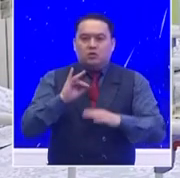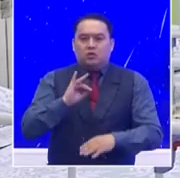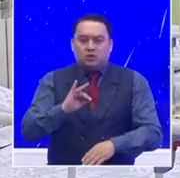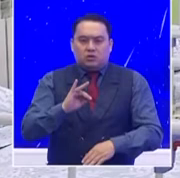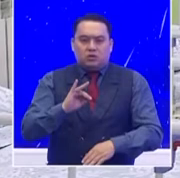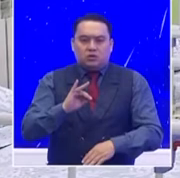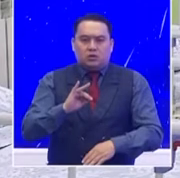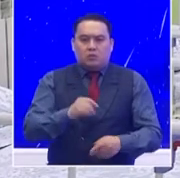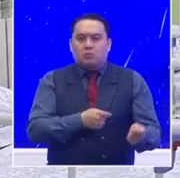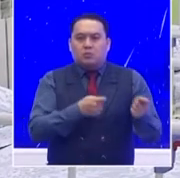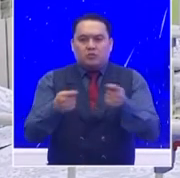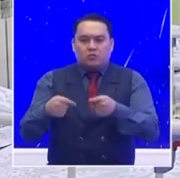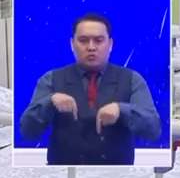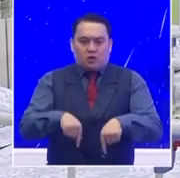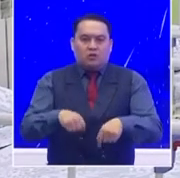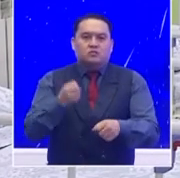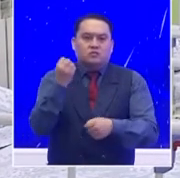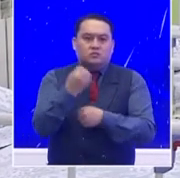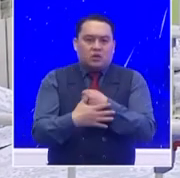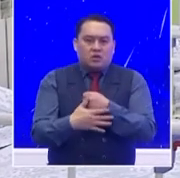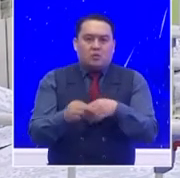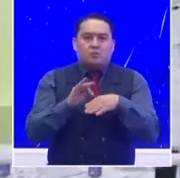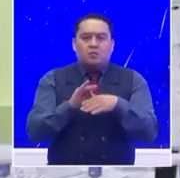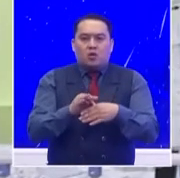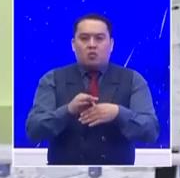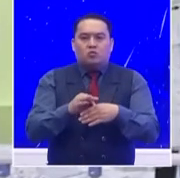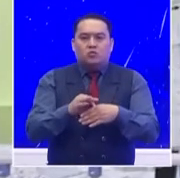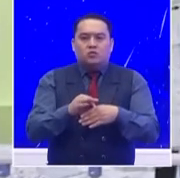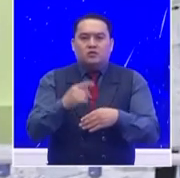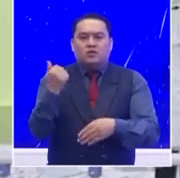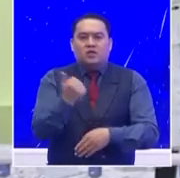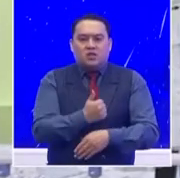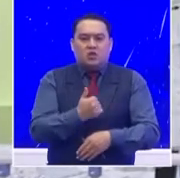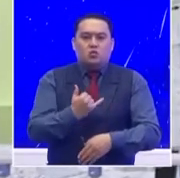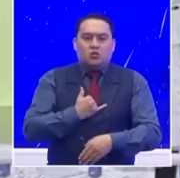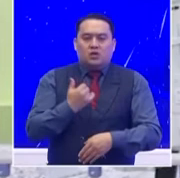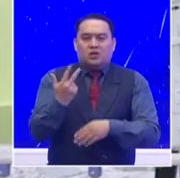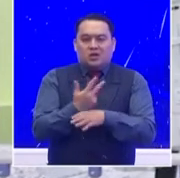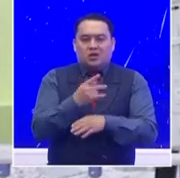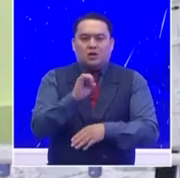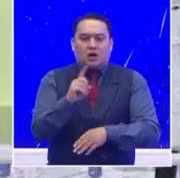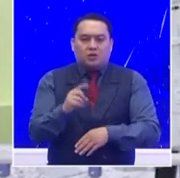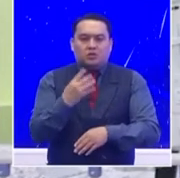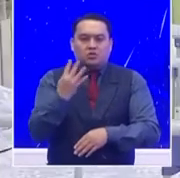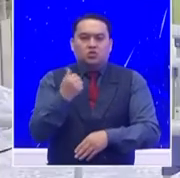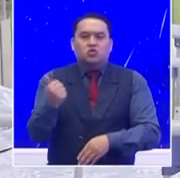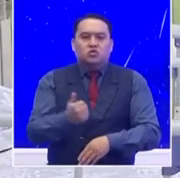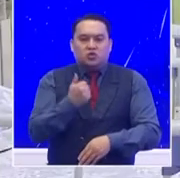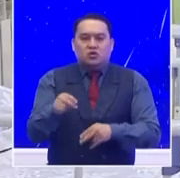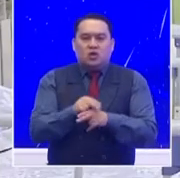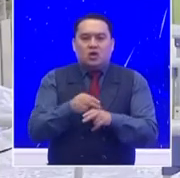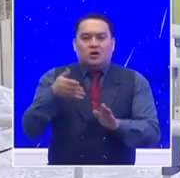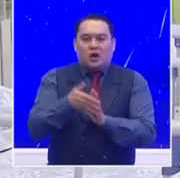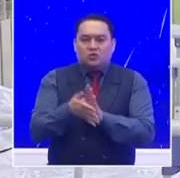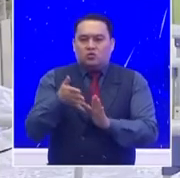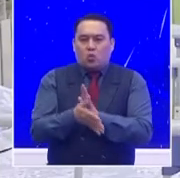просит наш центр после проведения сеанса гемодиализа в неделю они получают три раза по четыре часа все расходные материалы